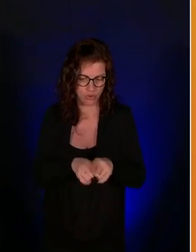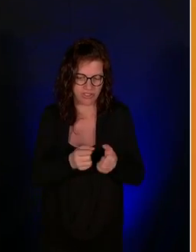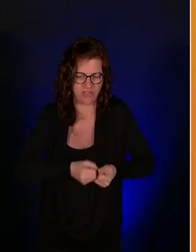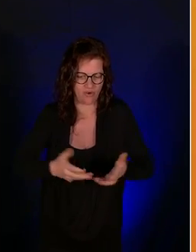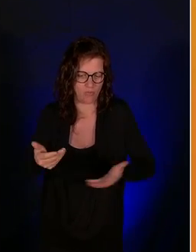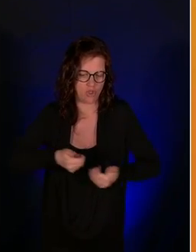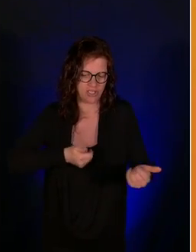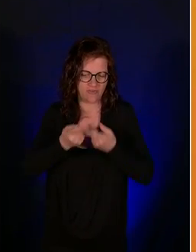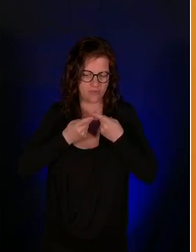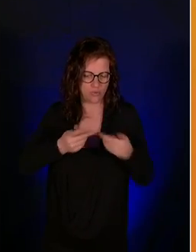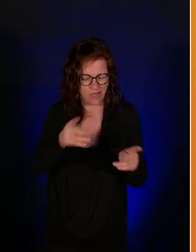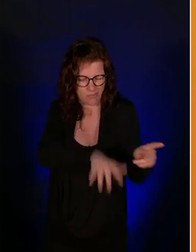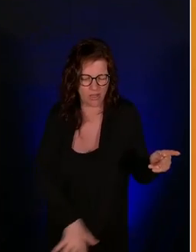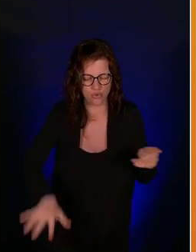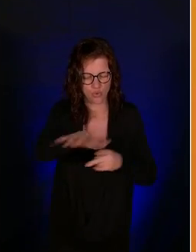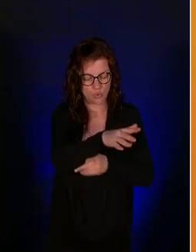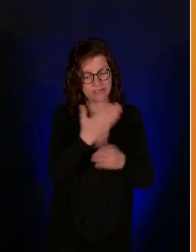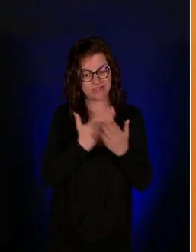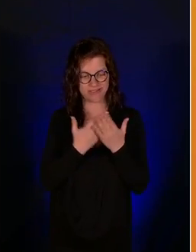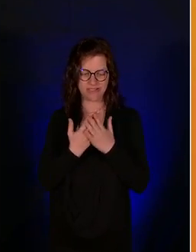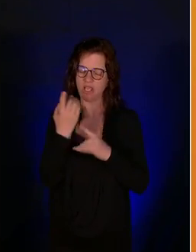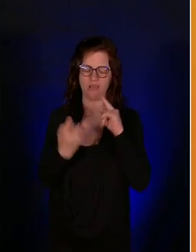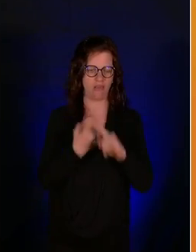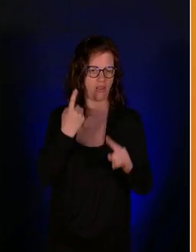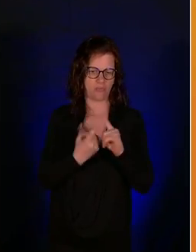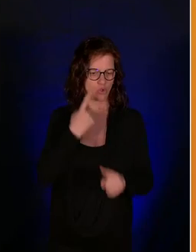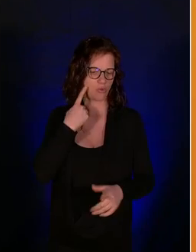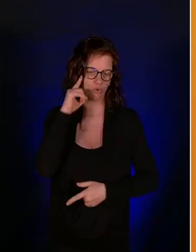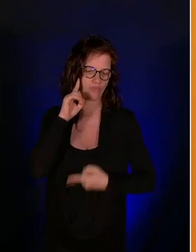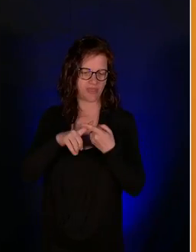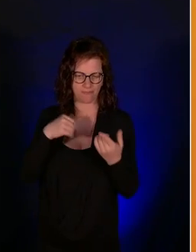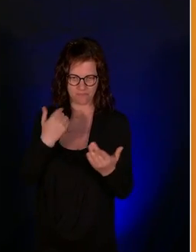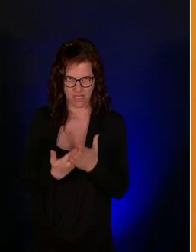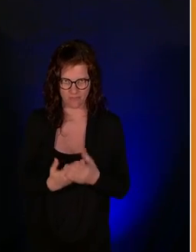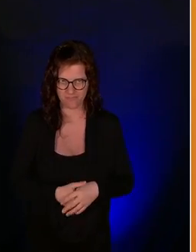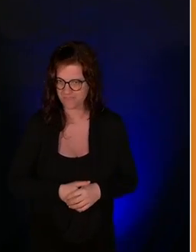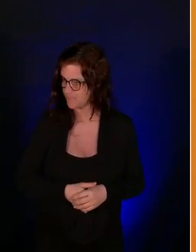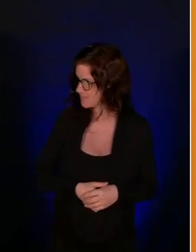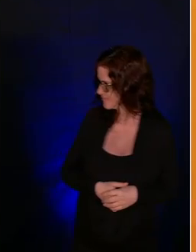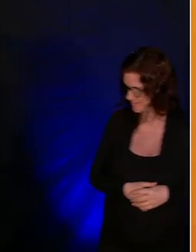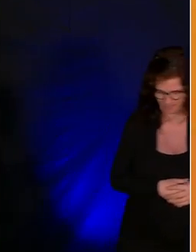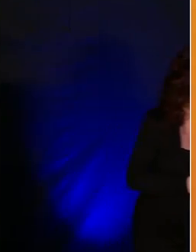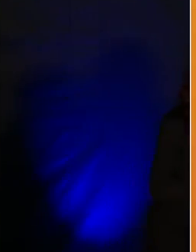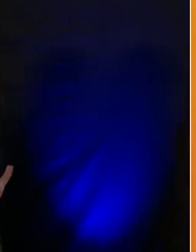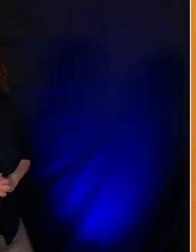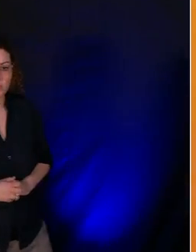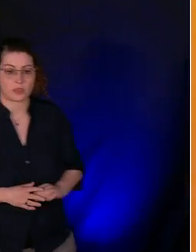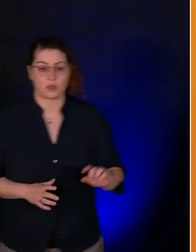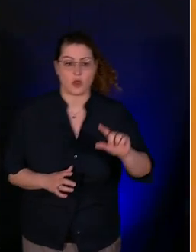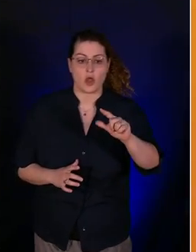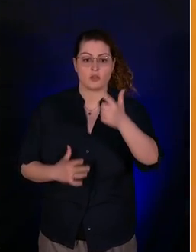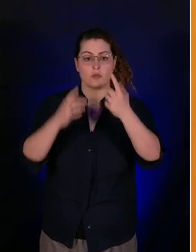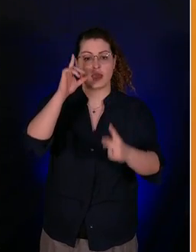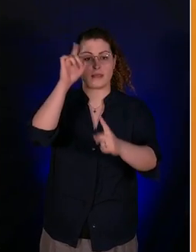l'ensemble du territoire, sont des éléments saillants de ce thème. Deuxième thème, pour la reconquête de nos